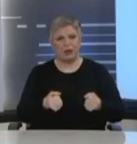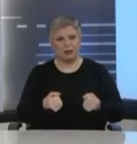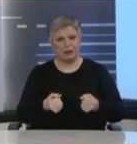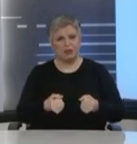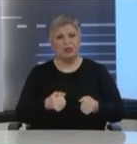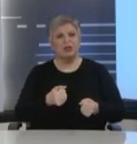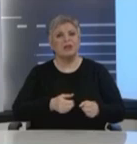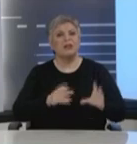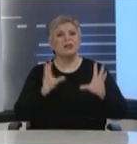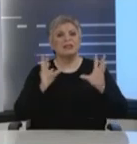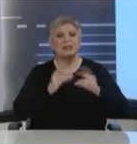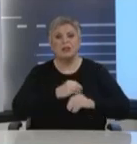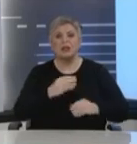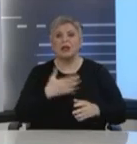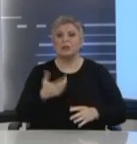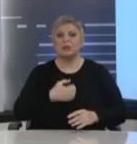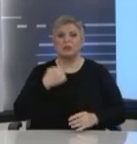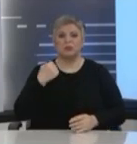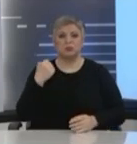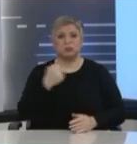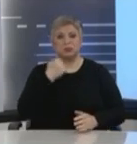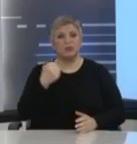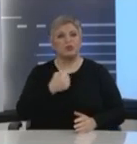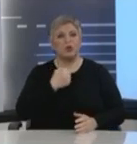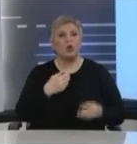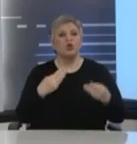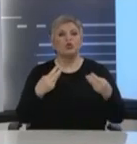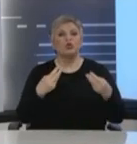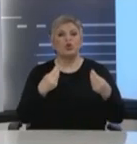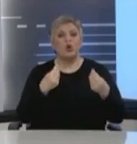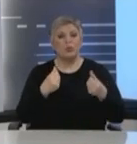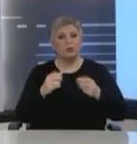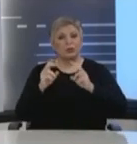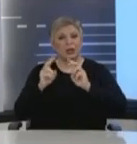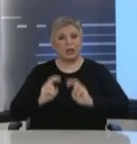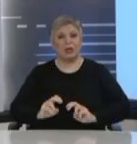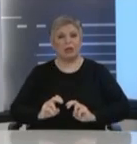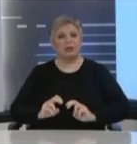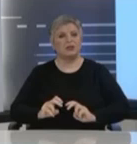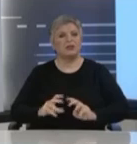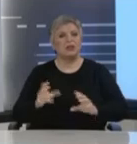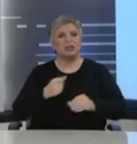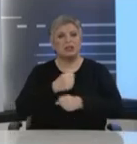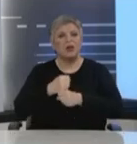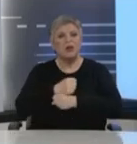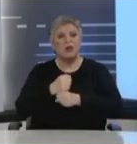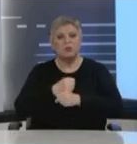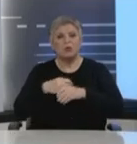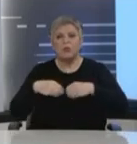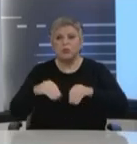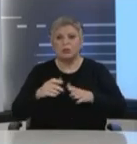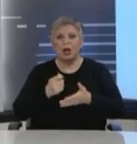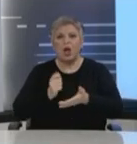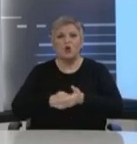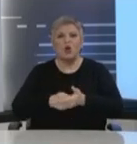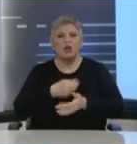τον εξυγχρονισμό και την αυστηροποίηση ακόμα περισσότερο του θεσμικού πλαισίου που αφορά το φάρμακο, θέλω